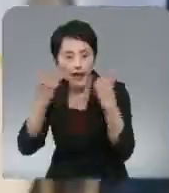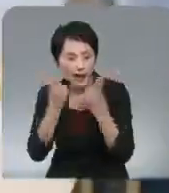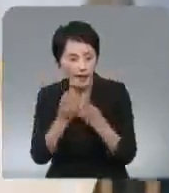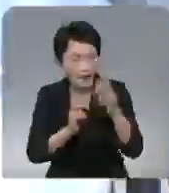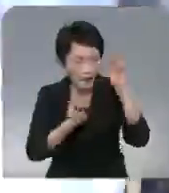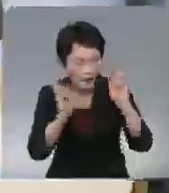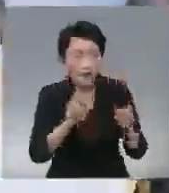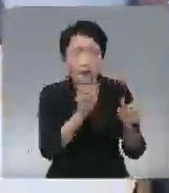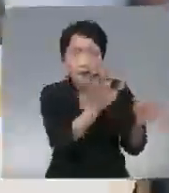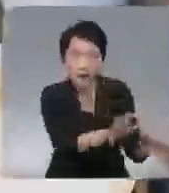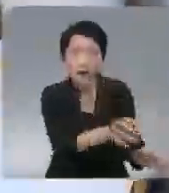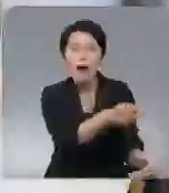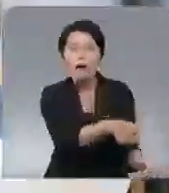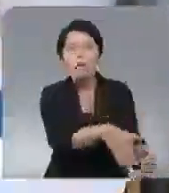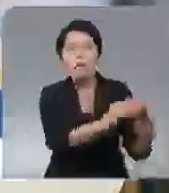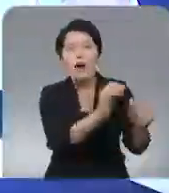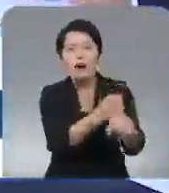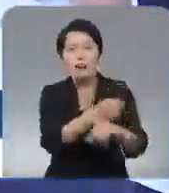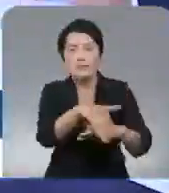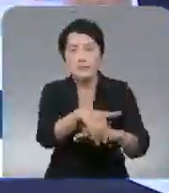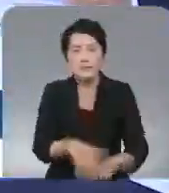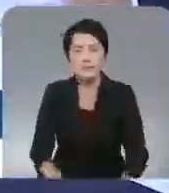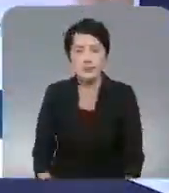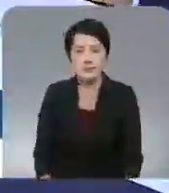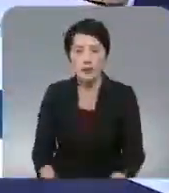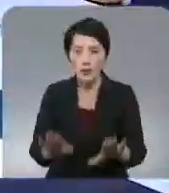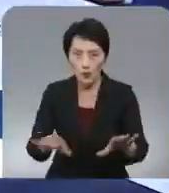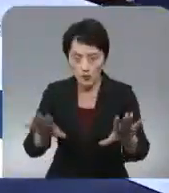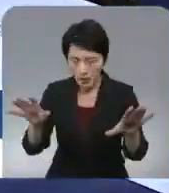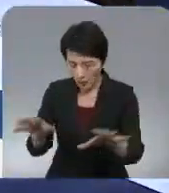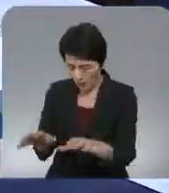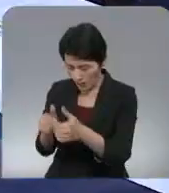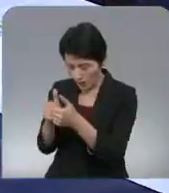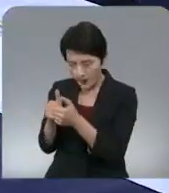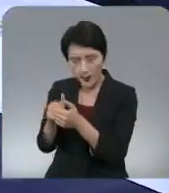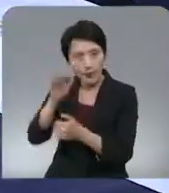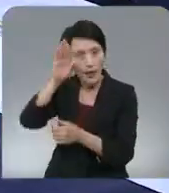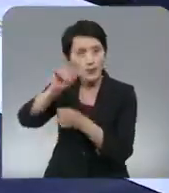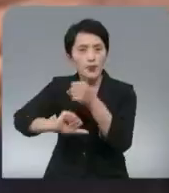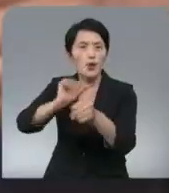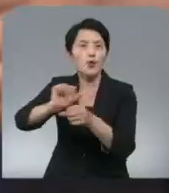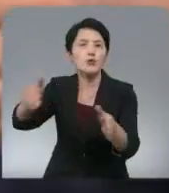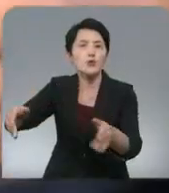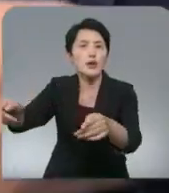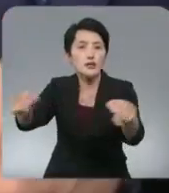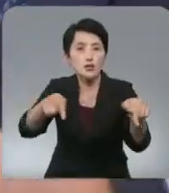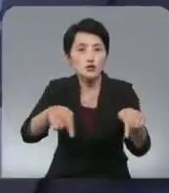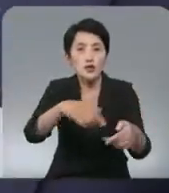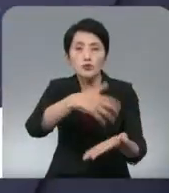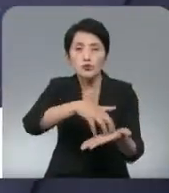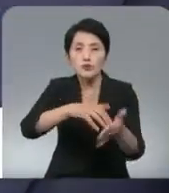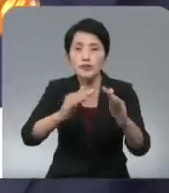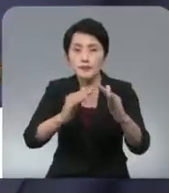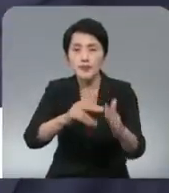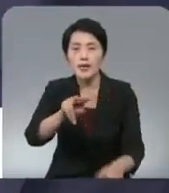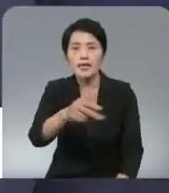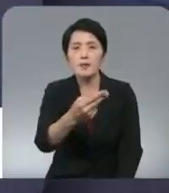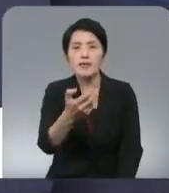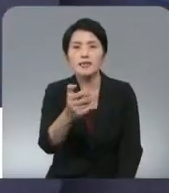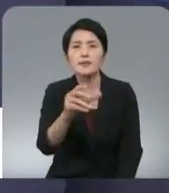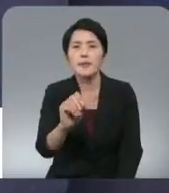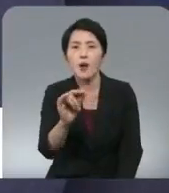die regierung von präsident jonathan dienstag das vorhaben präsentiert in den nächsten fünf jahren landesweit